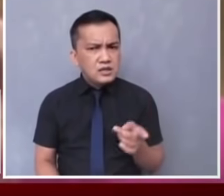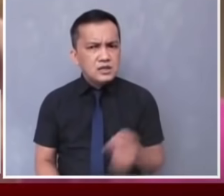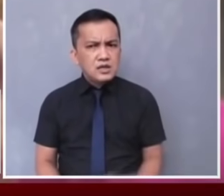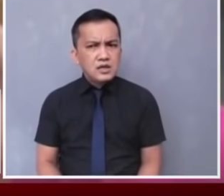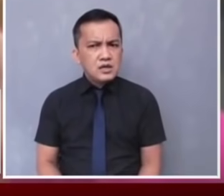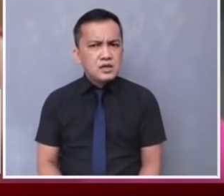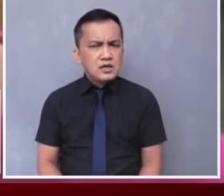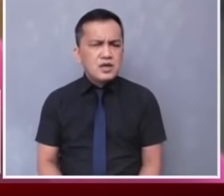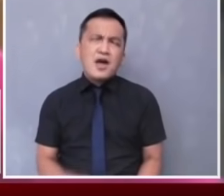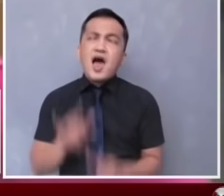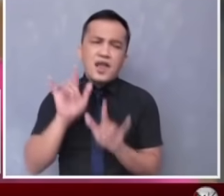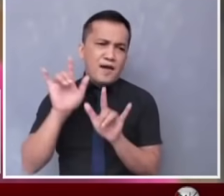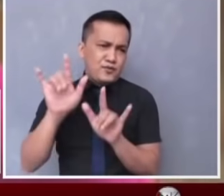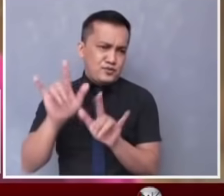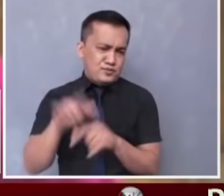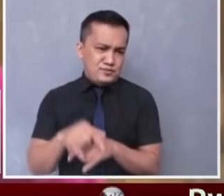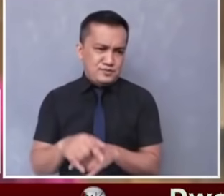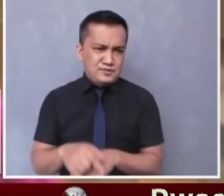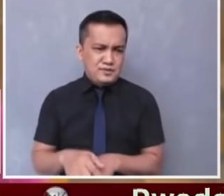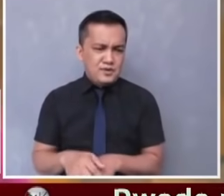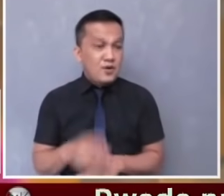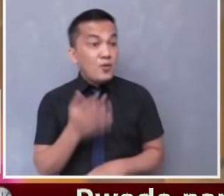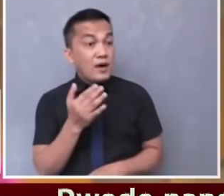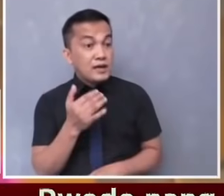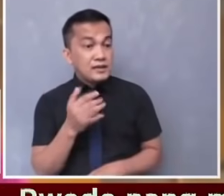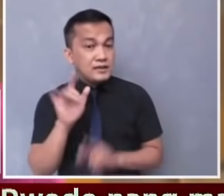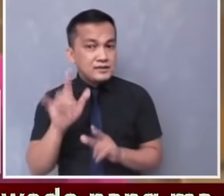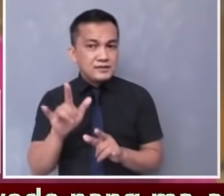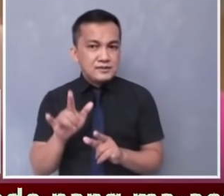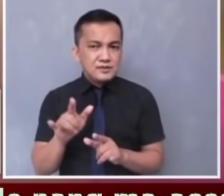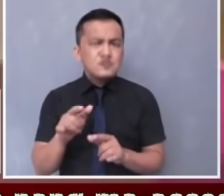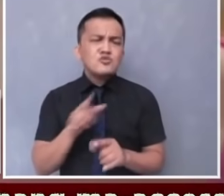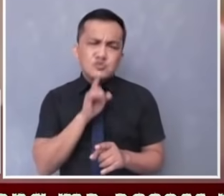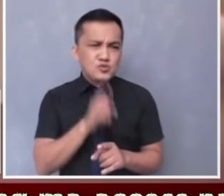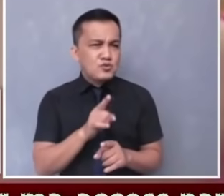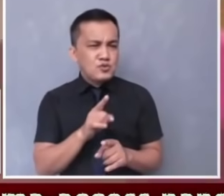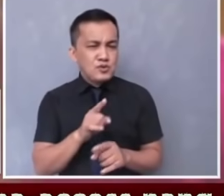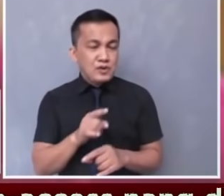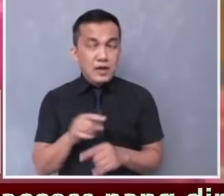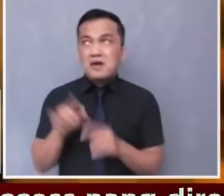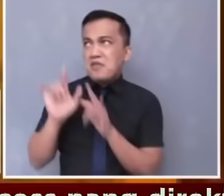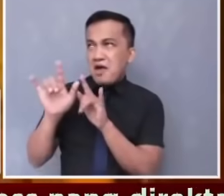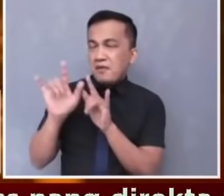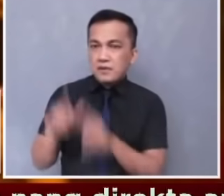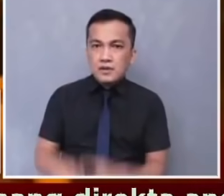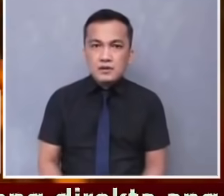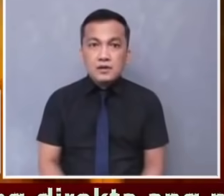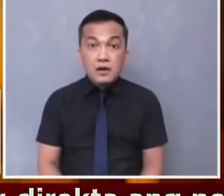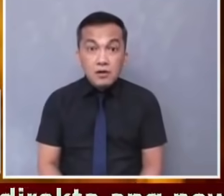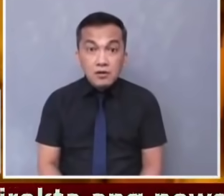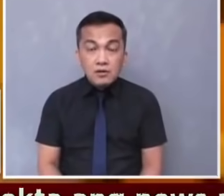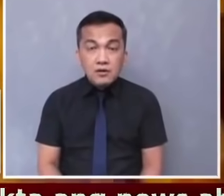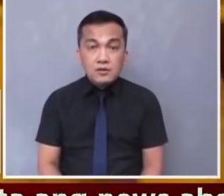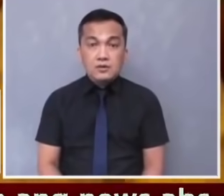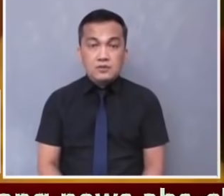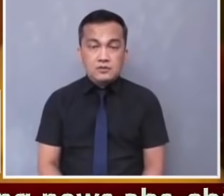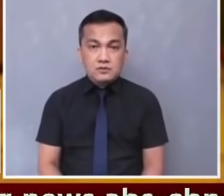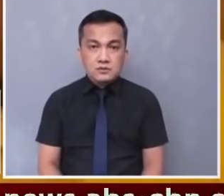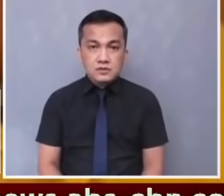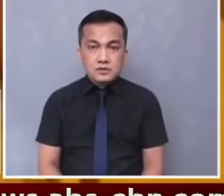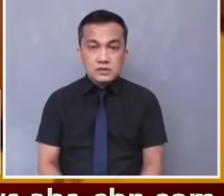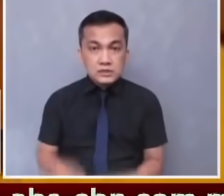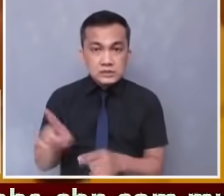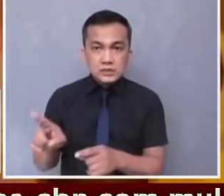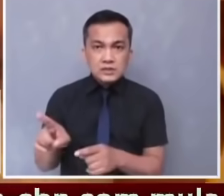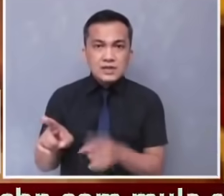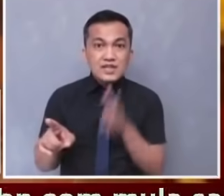Mahal ko yan. Dahil po? Ito magaling. Mahal ko talaga yung mabahin. Saka Christian. Tila na dinig ang dasal ni